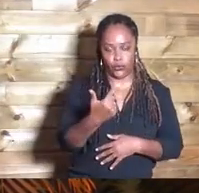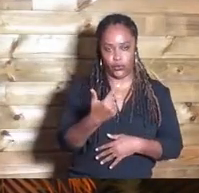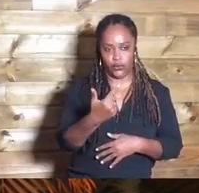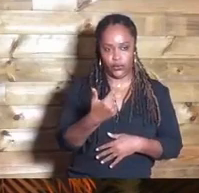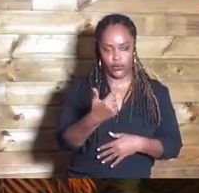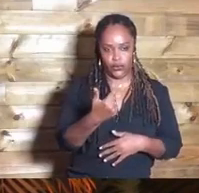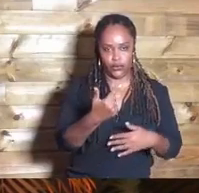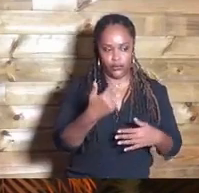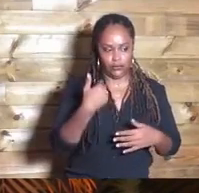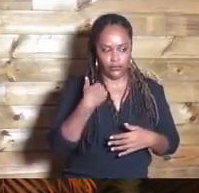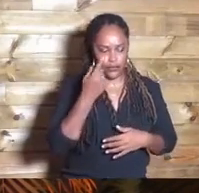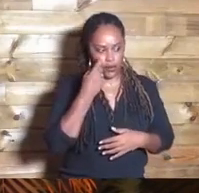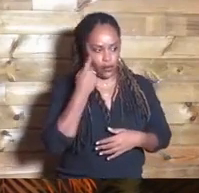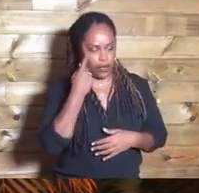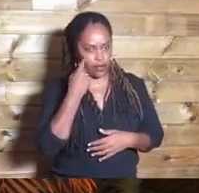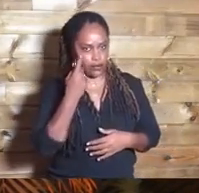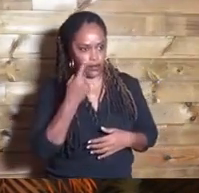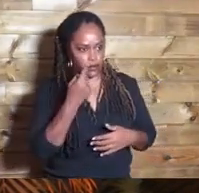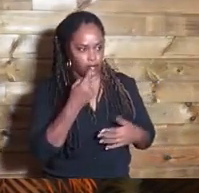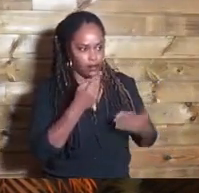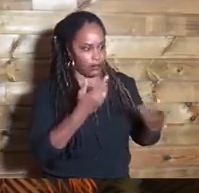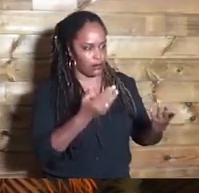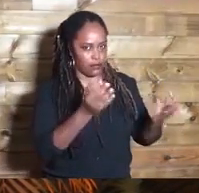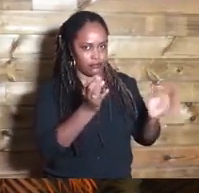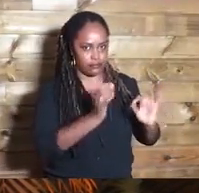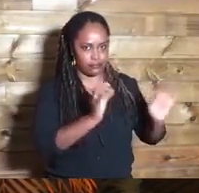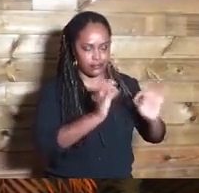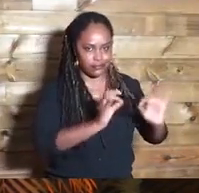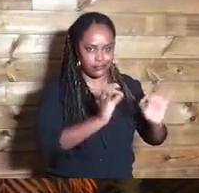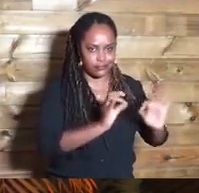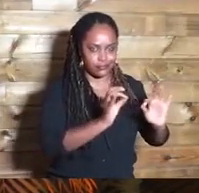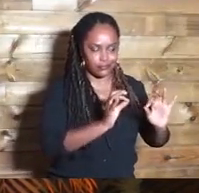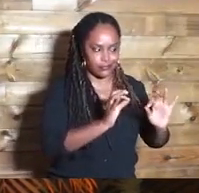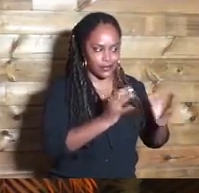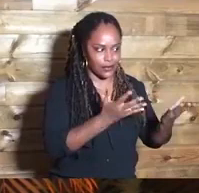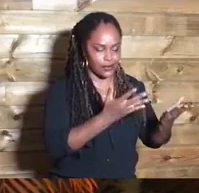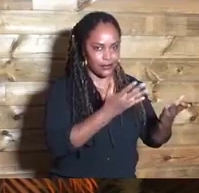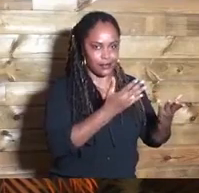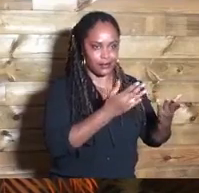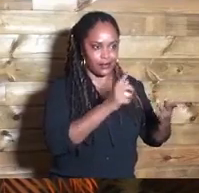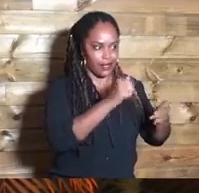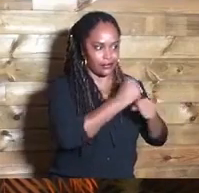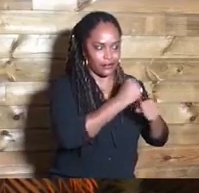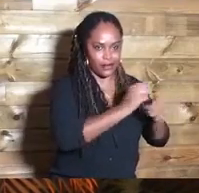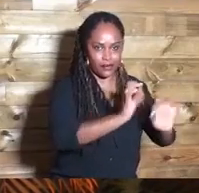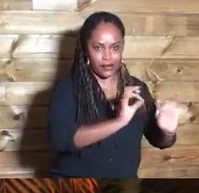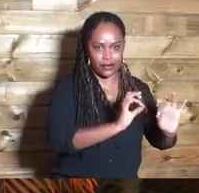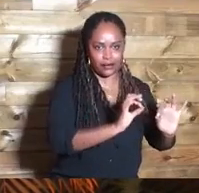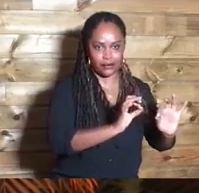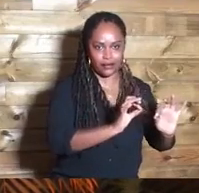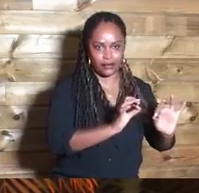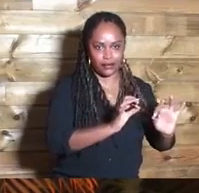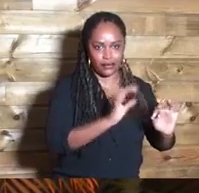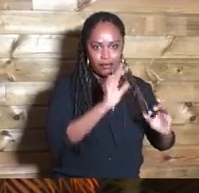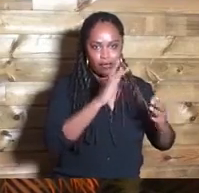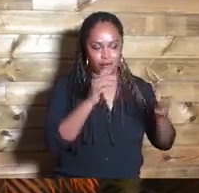Europe. Marie galante plus encore. Et veillez ka apprendre nous les nous l'école ka pa ni bout.